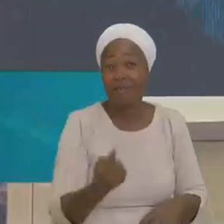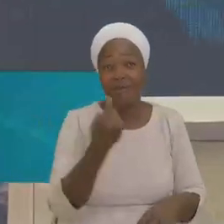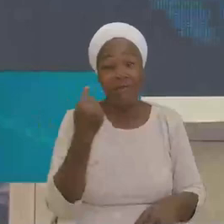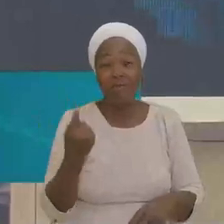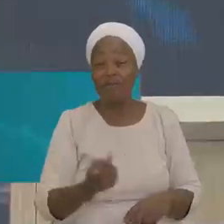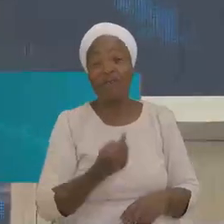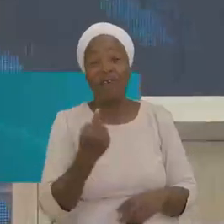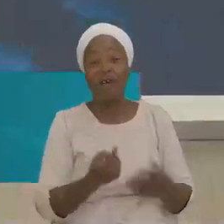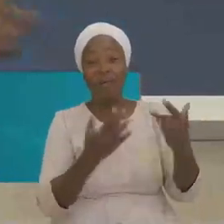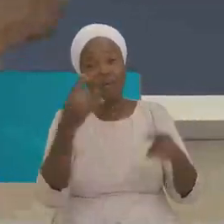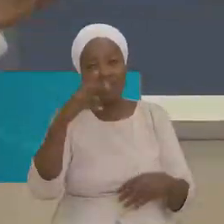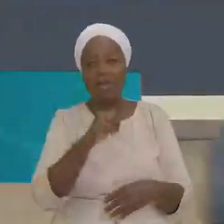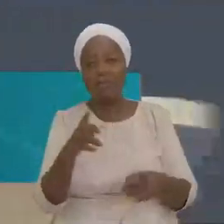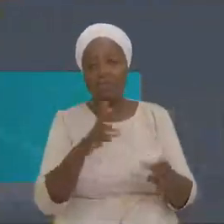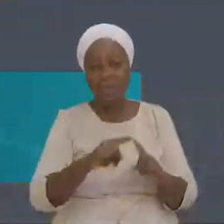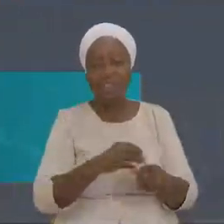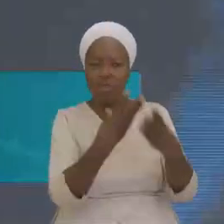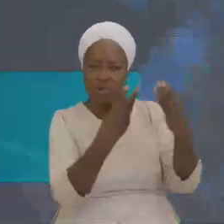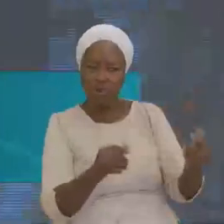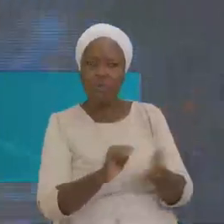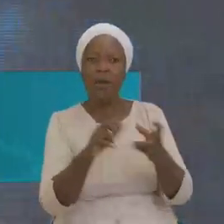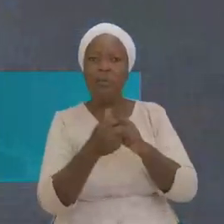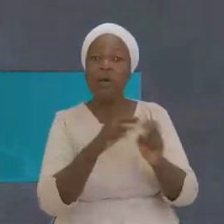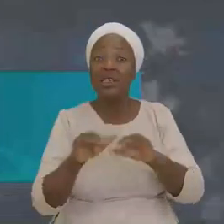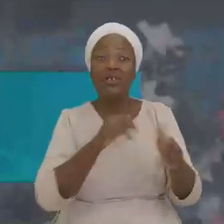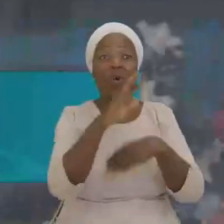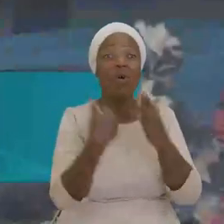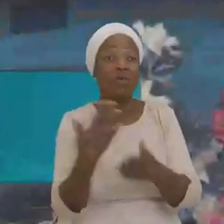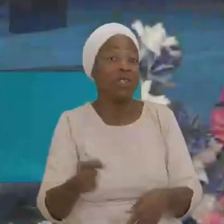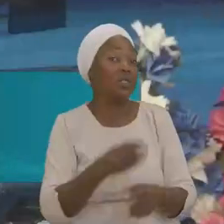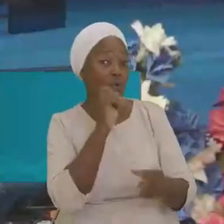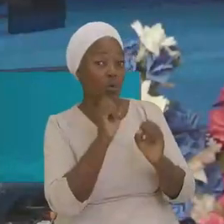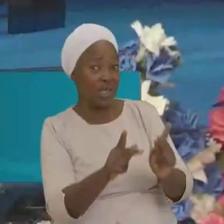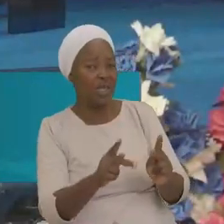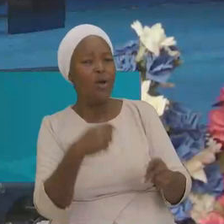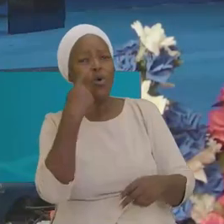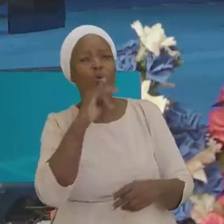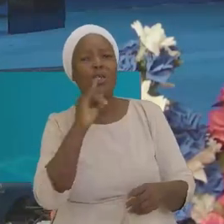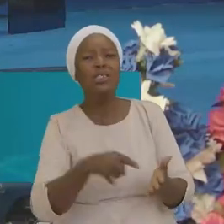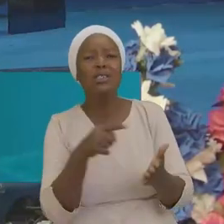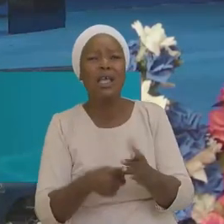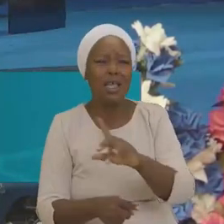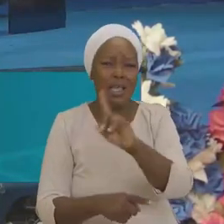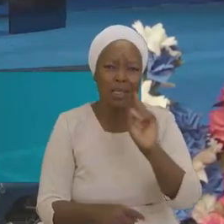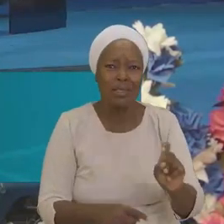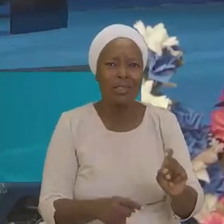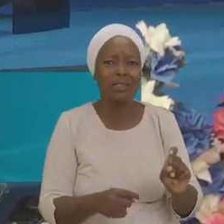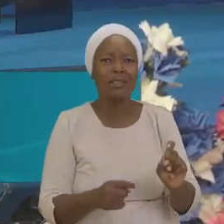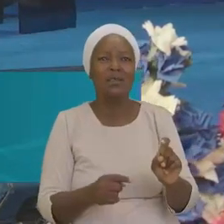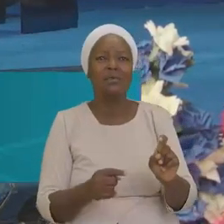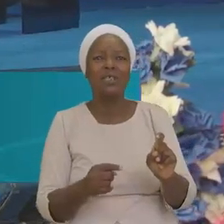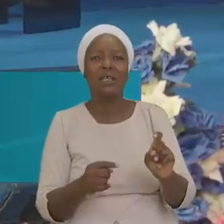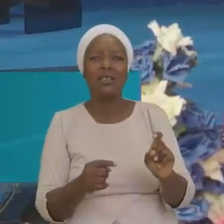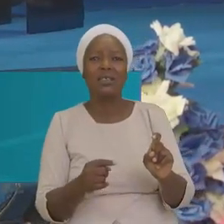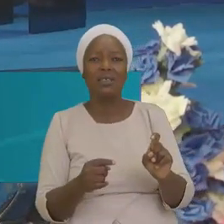problème ne l'a jamais échappé. Il règle toujours le problème. Et il fait toutes choses à merveille.